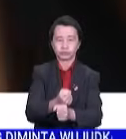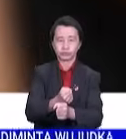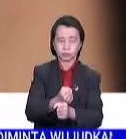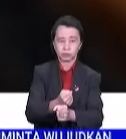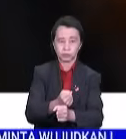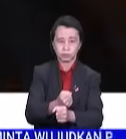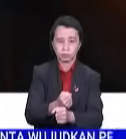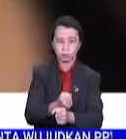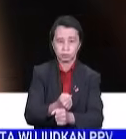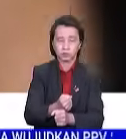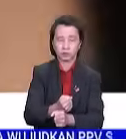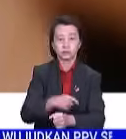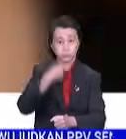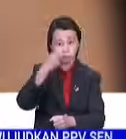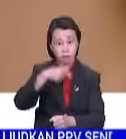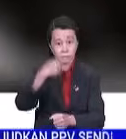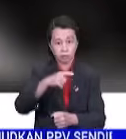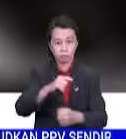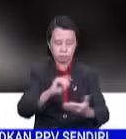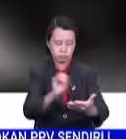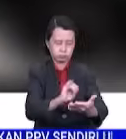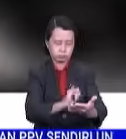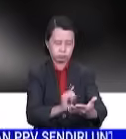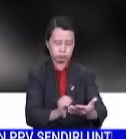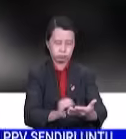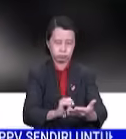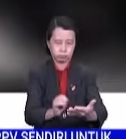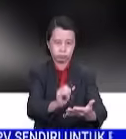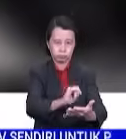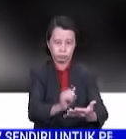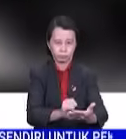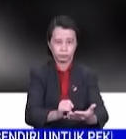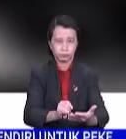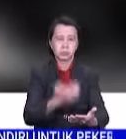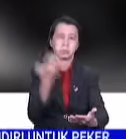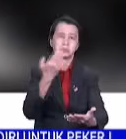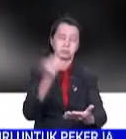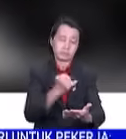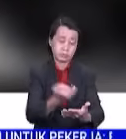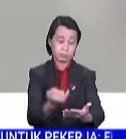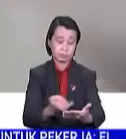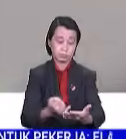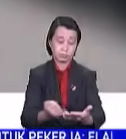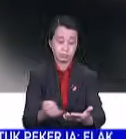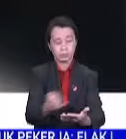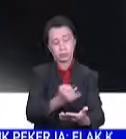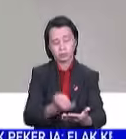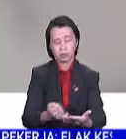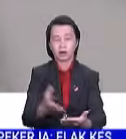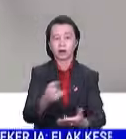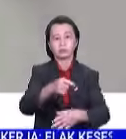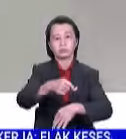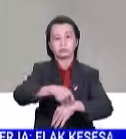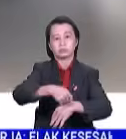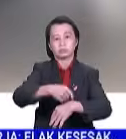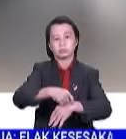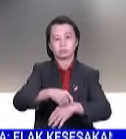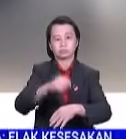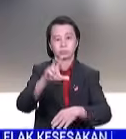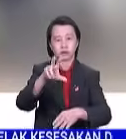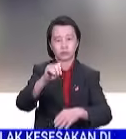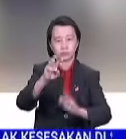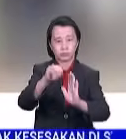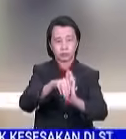Abdul Faiz Jailani berkata lakaran conteng conteng secara spontan setiap karya contohnya mengambil masjid kira-kira